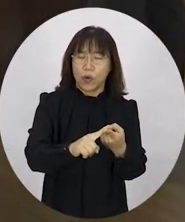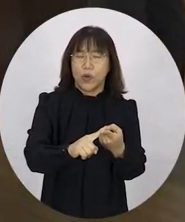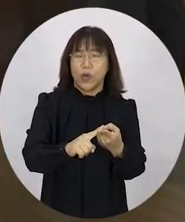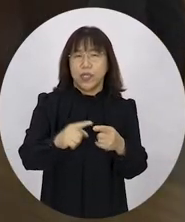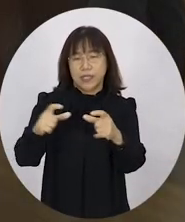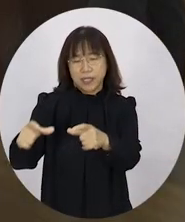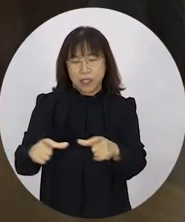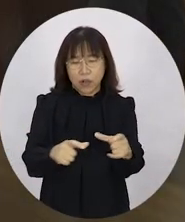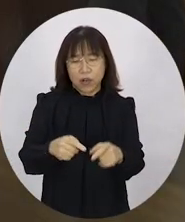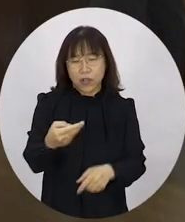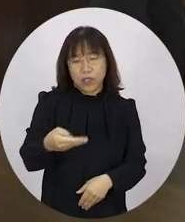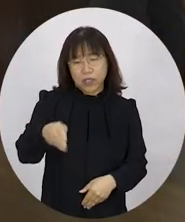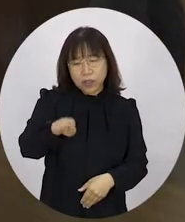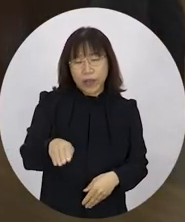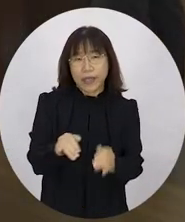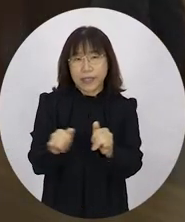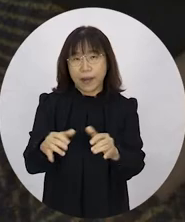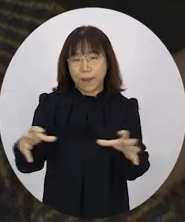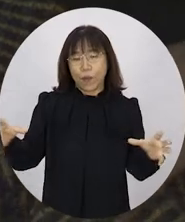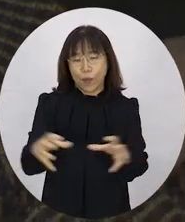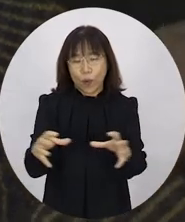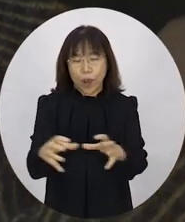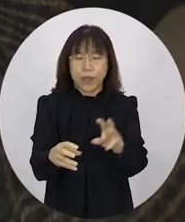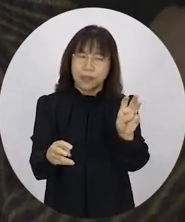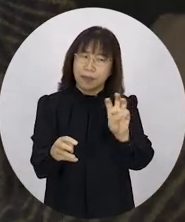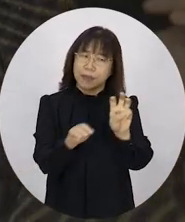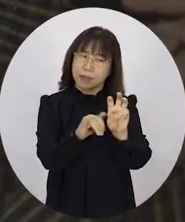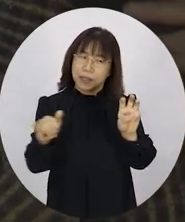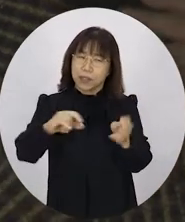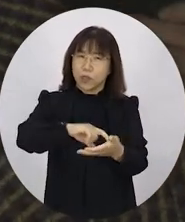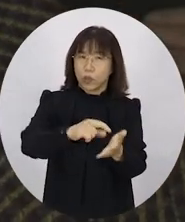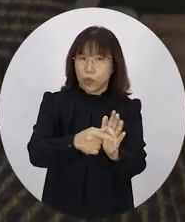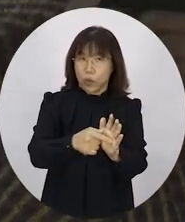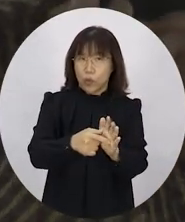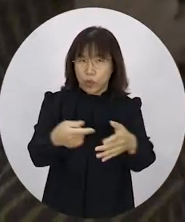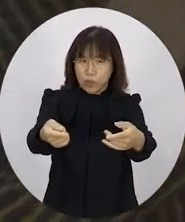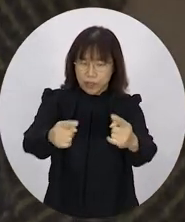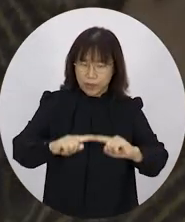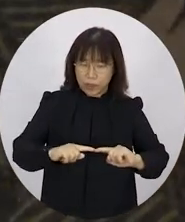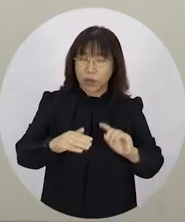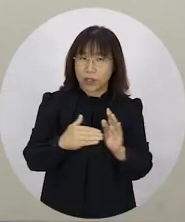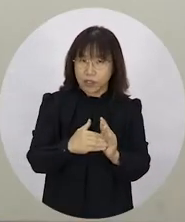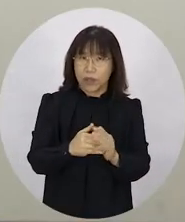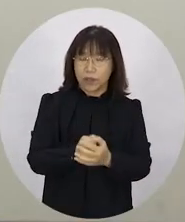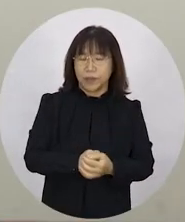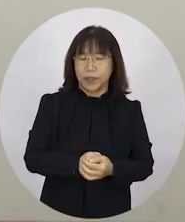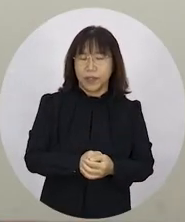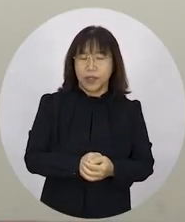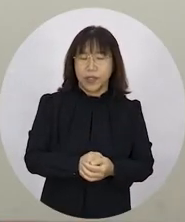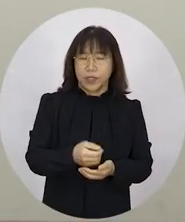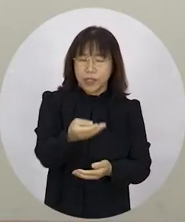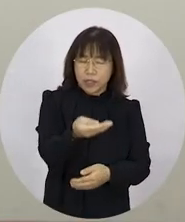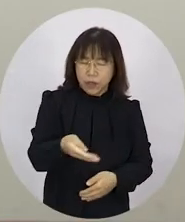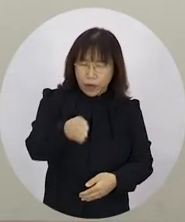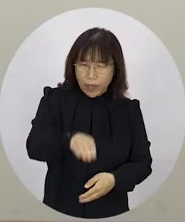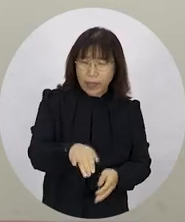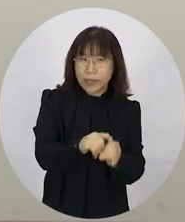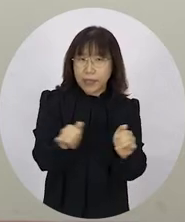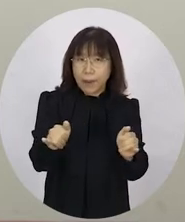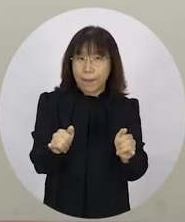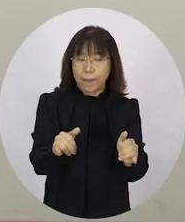내 서예인들을 비롯한 30여 명이 참석했습니다. 이번 전시는 강서 지역의 서예 작가와